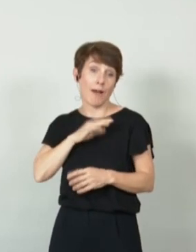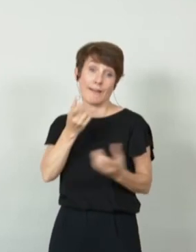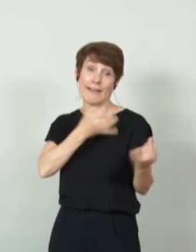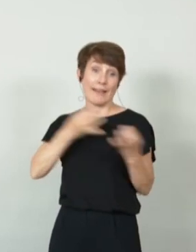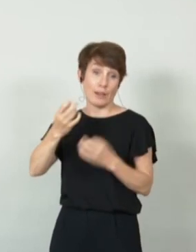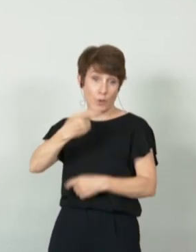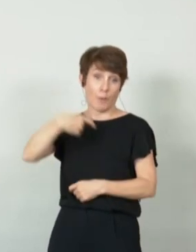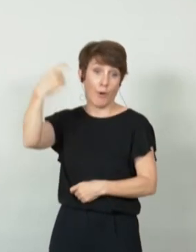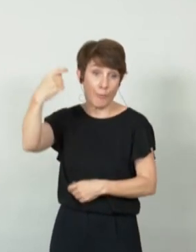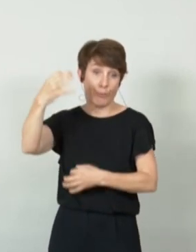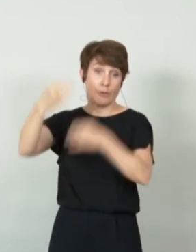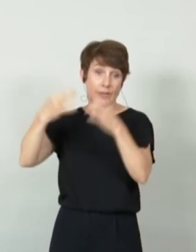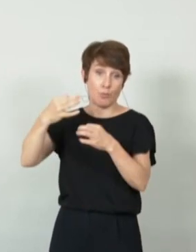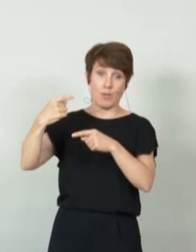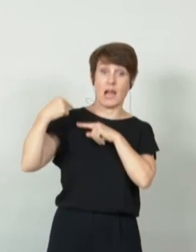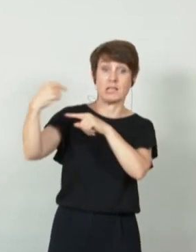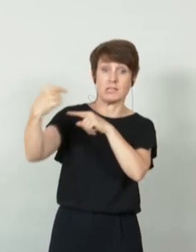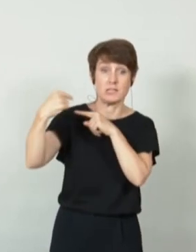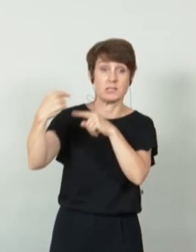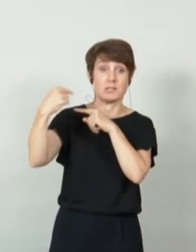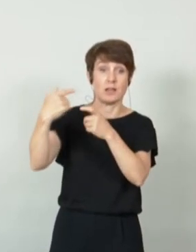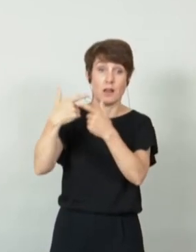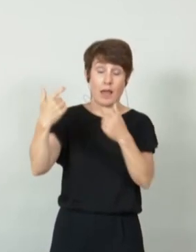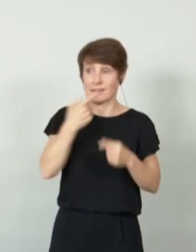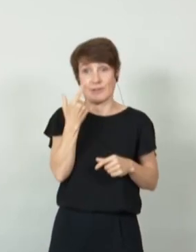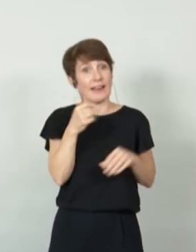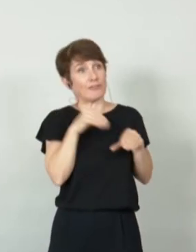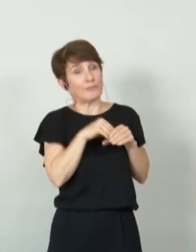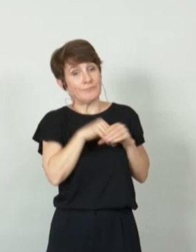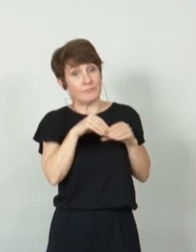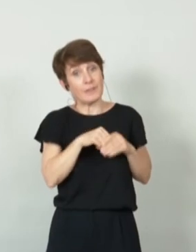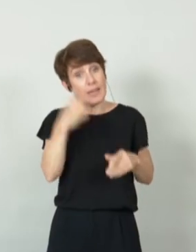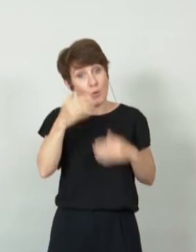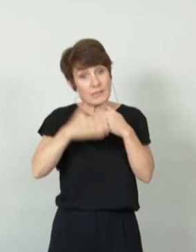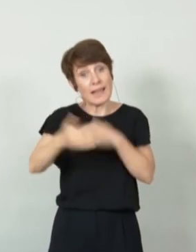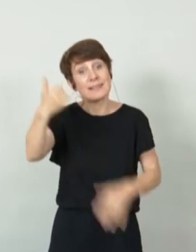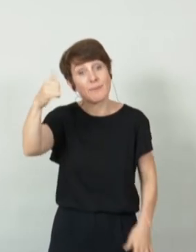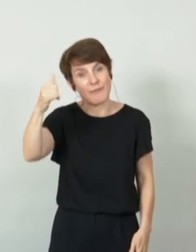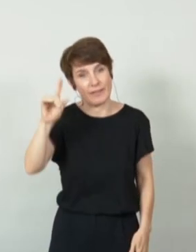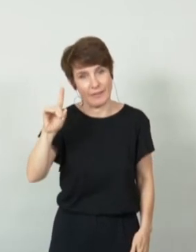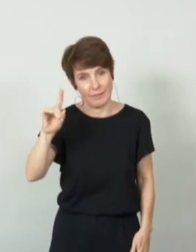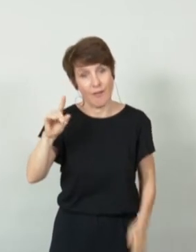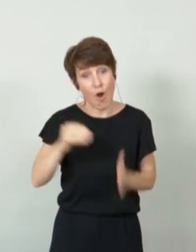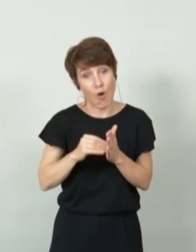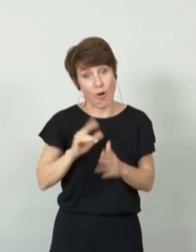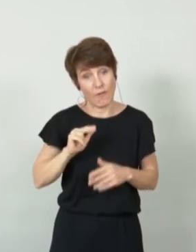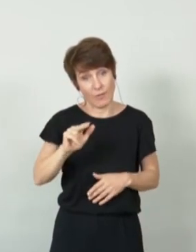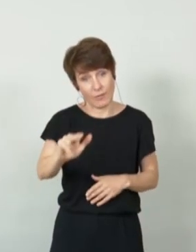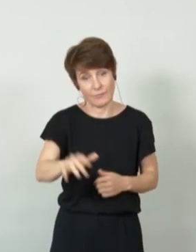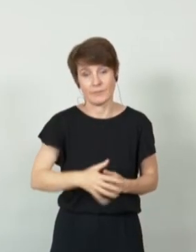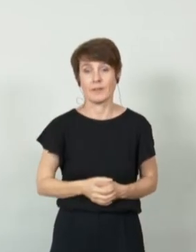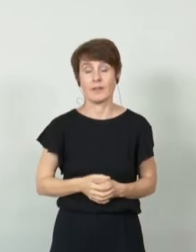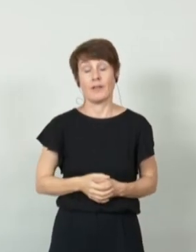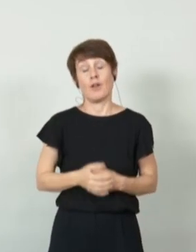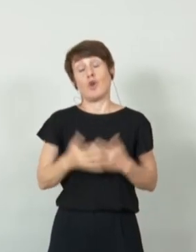face et comme nous le savons désormais depuis la présentation du BP 2023 ce n'est pas terminé retenons pour conclure sur la section de fonctionnement